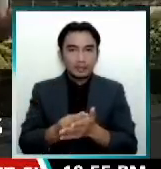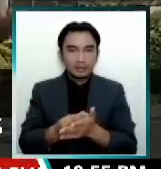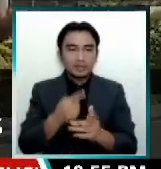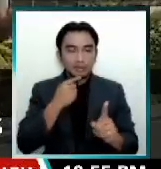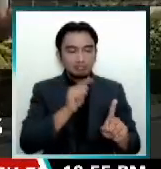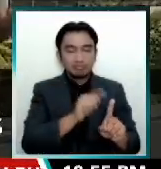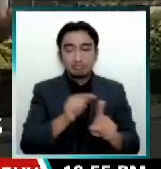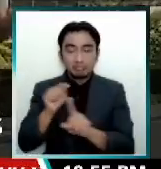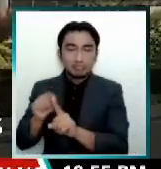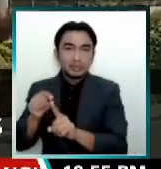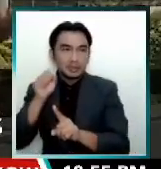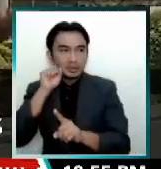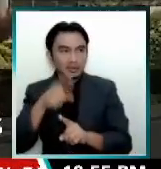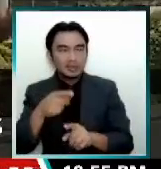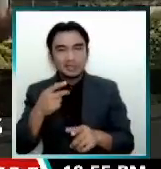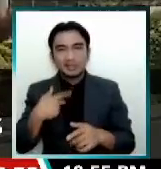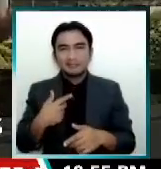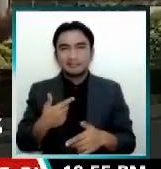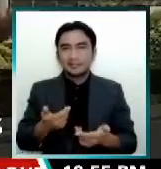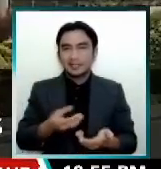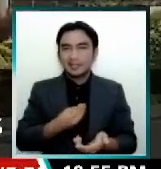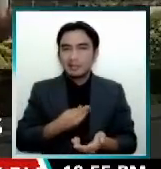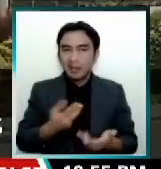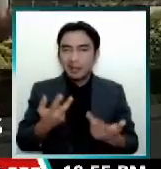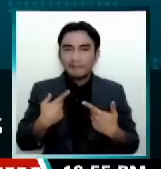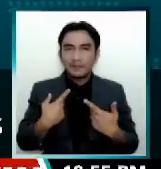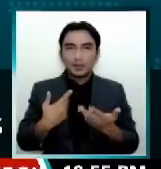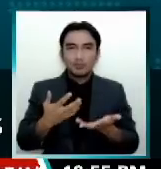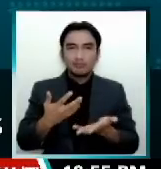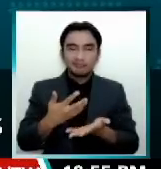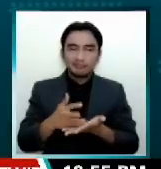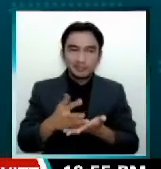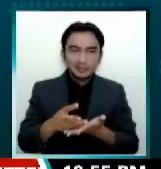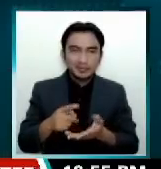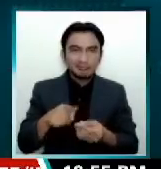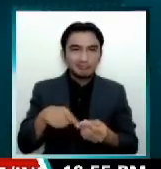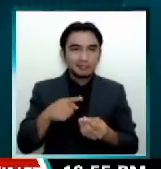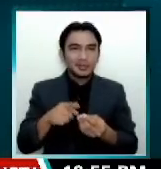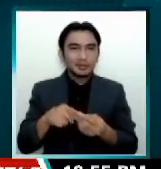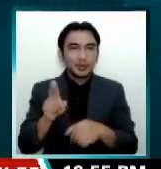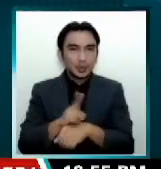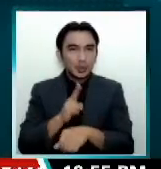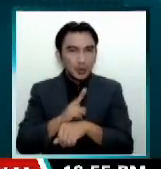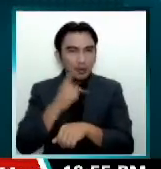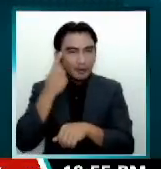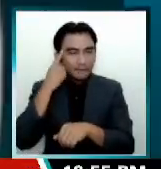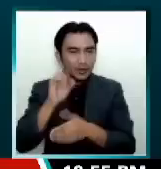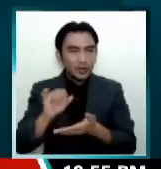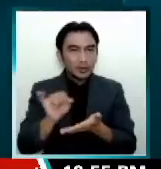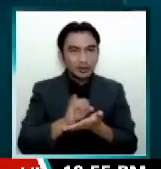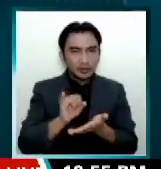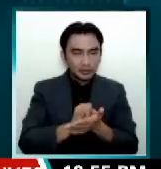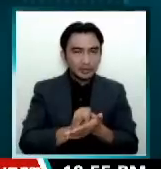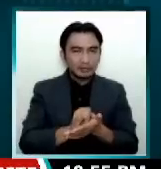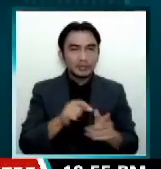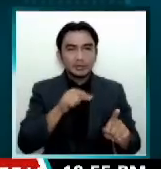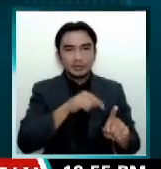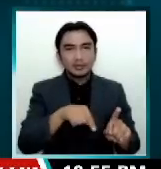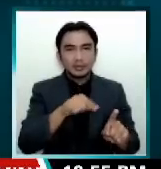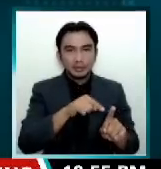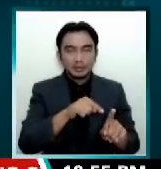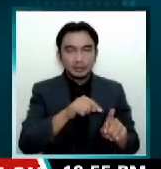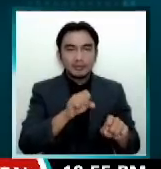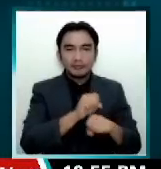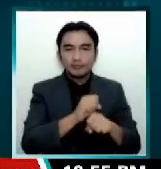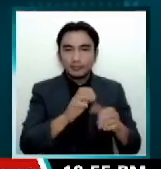isugal ang retirement o pension fund ng SSS at GSIS na gagamitin para sa pagtatatag ng pondo na manggagaling sa investable funds ng